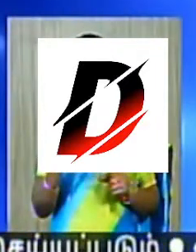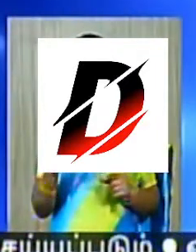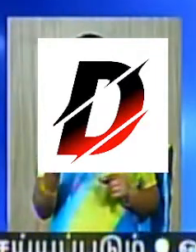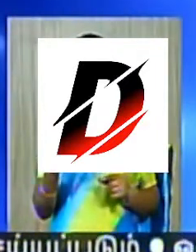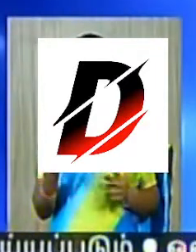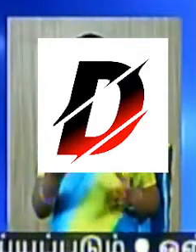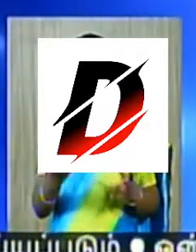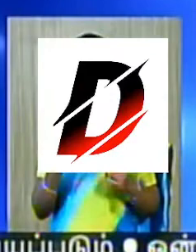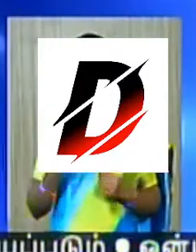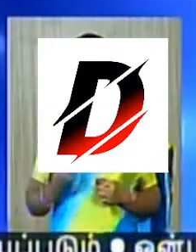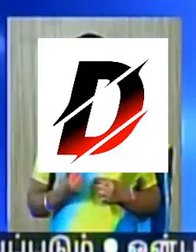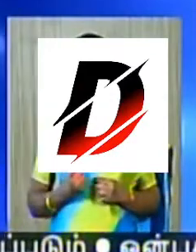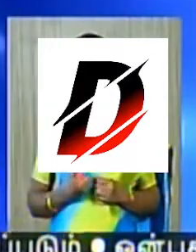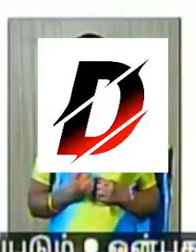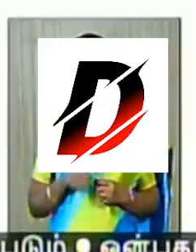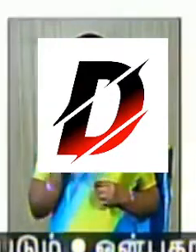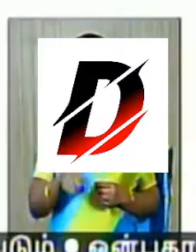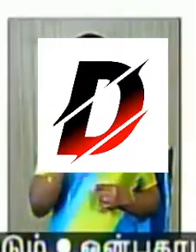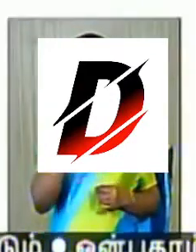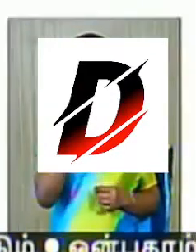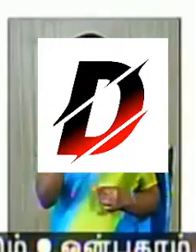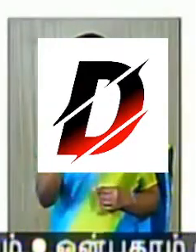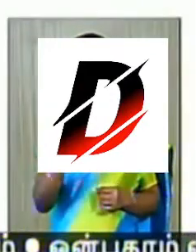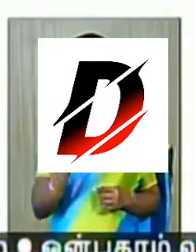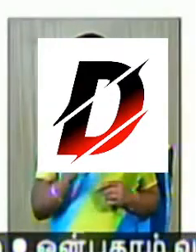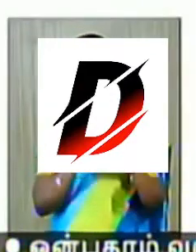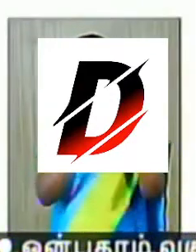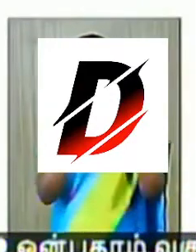எடுத்துக்கணும் எக்ஸுக்கு. பாருங்க, இப்போ